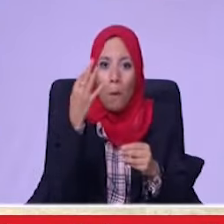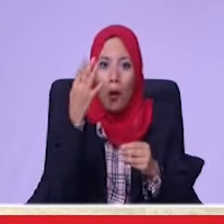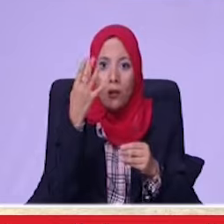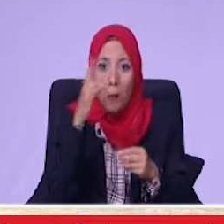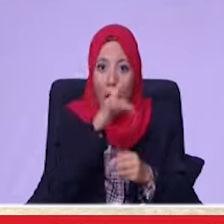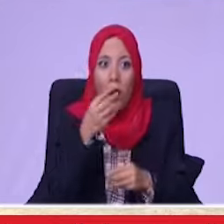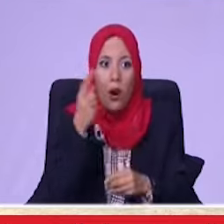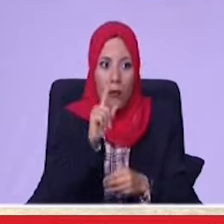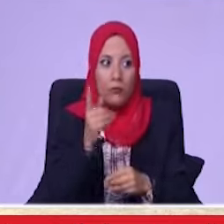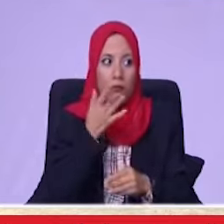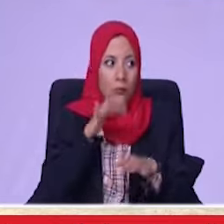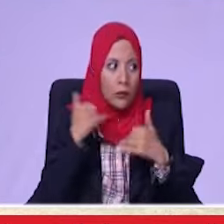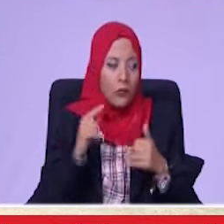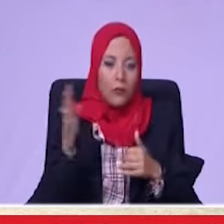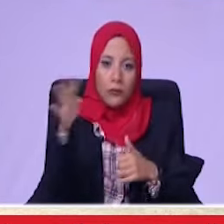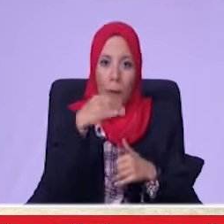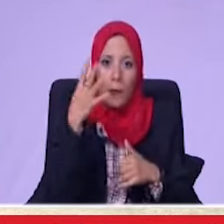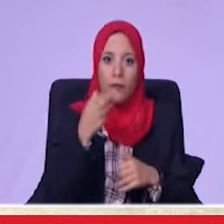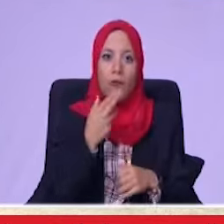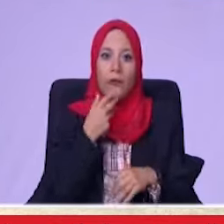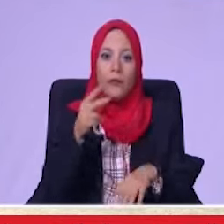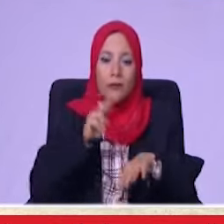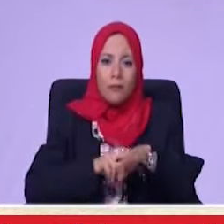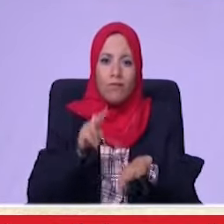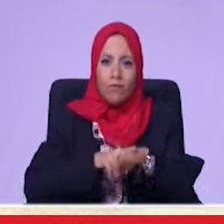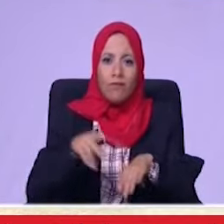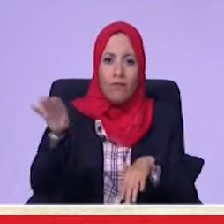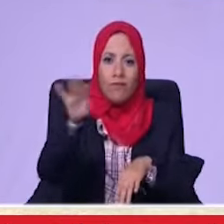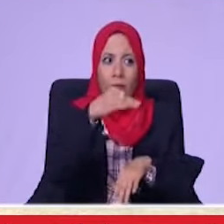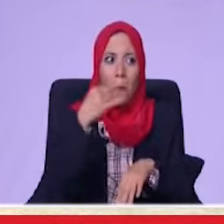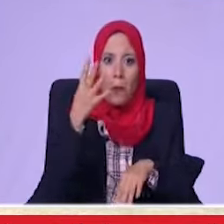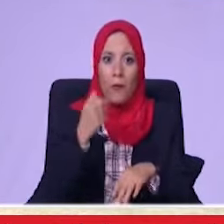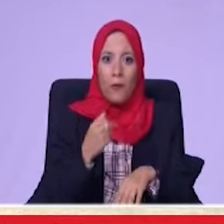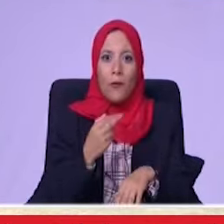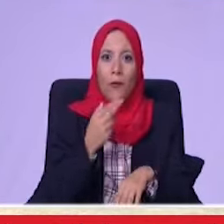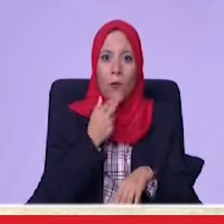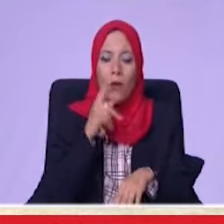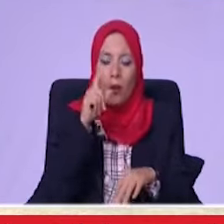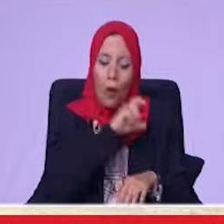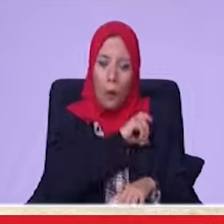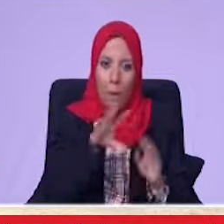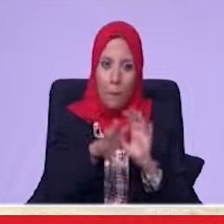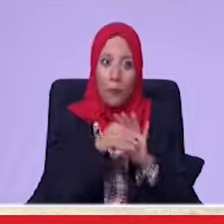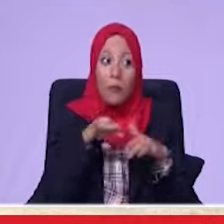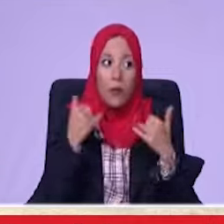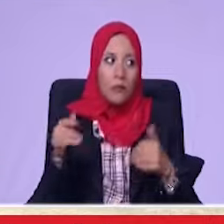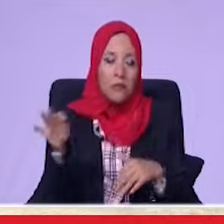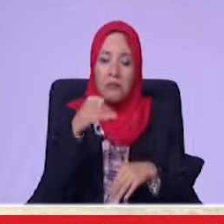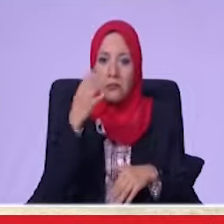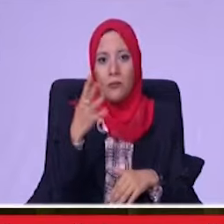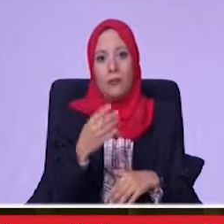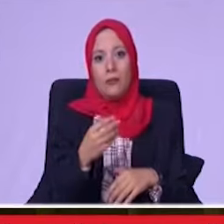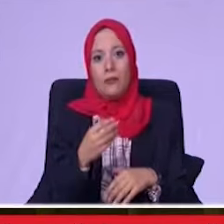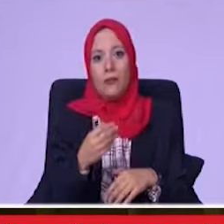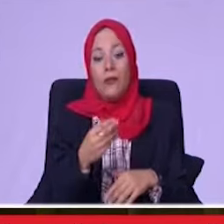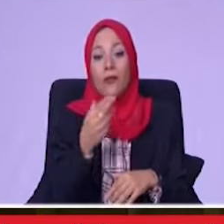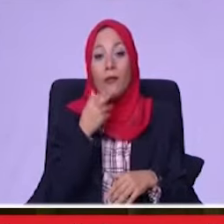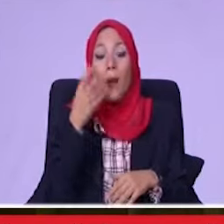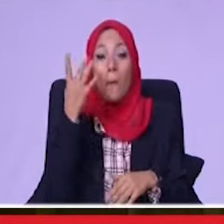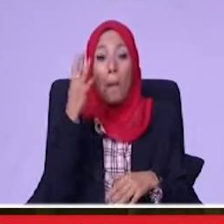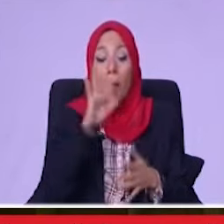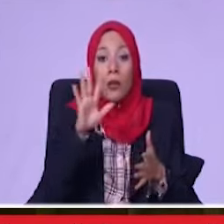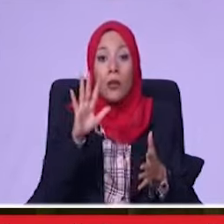اللي هو ابراهيم وعبد الكريم وعبد الرحيم واروى. فطبعا الاربعه اللي نجوا من